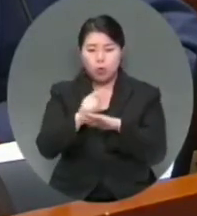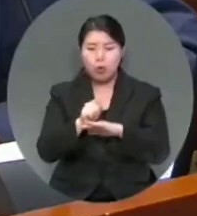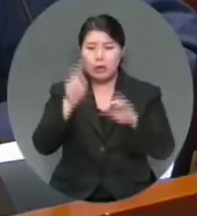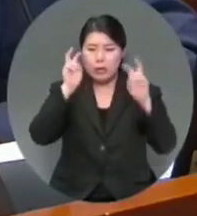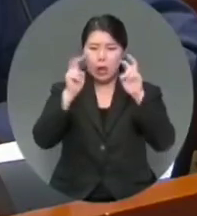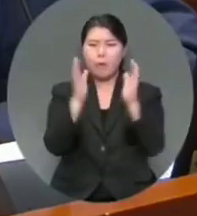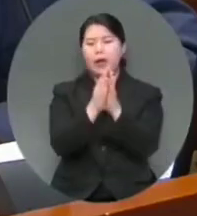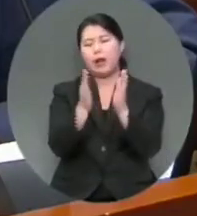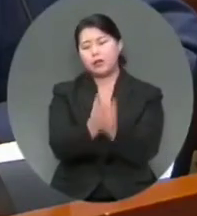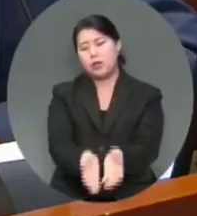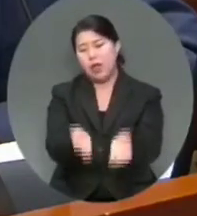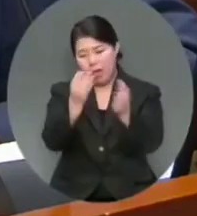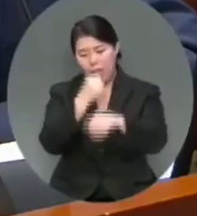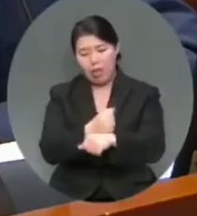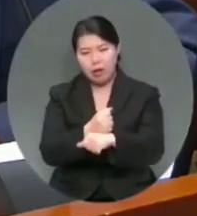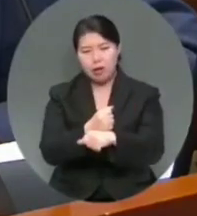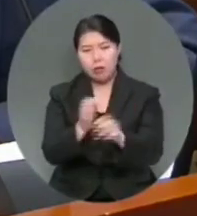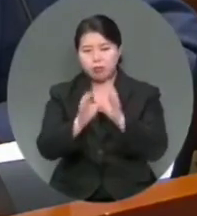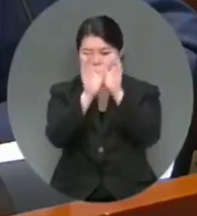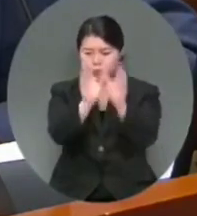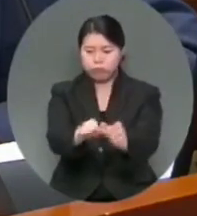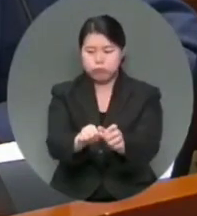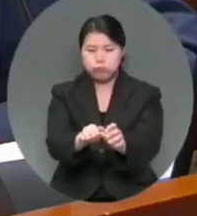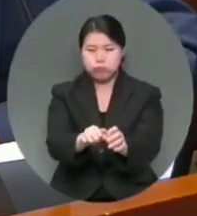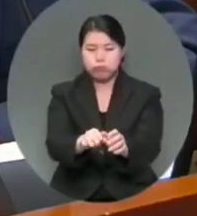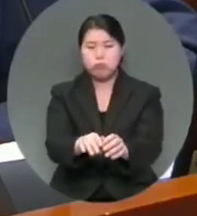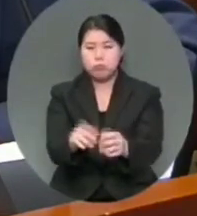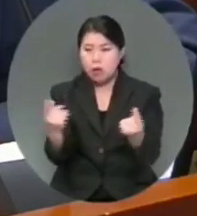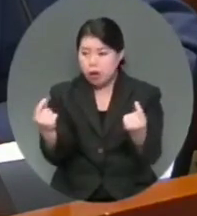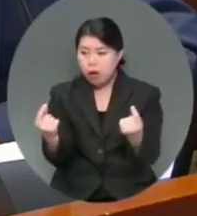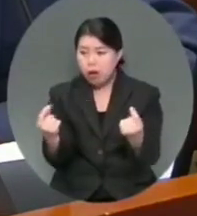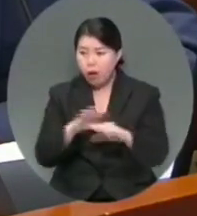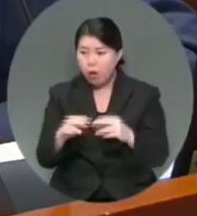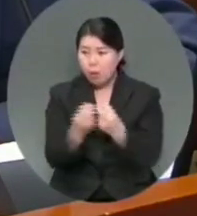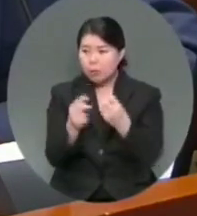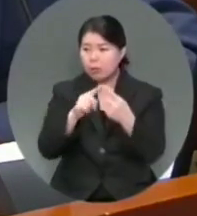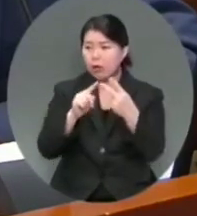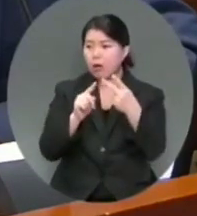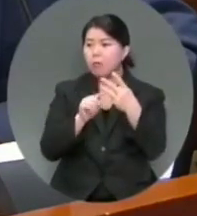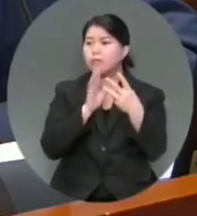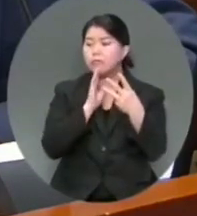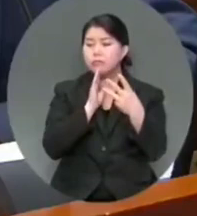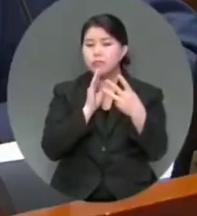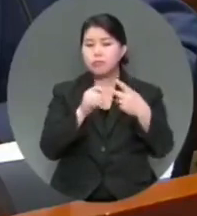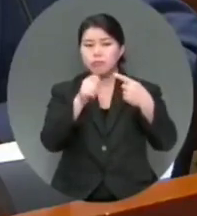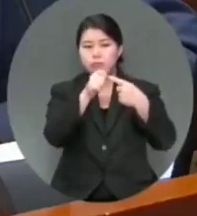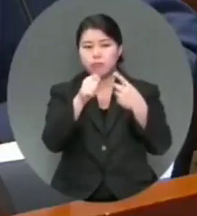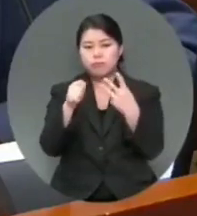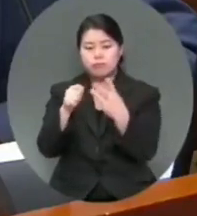알아서 하라는 거잖아요. 그러니까 기업에게 전가한다. 이 세 가지예요. 자, 그러면 첫